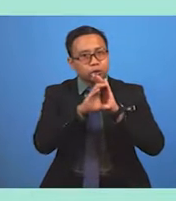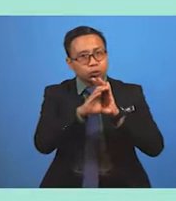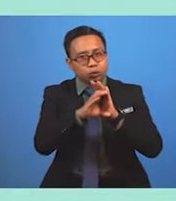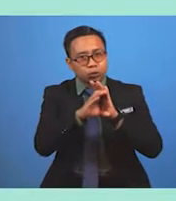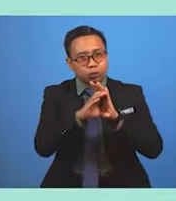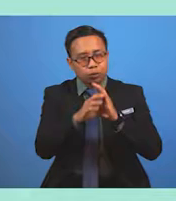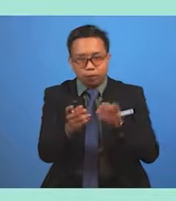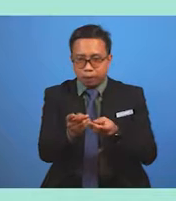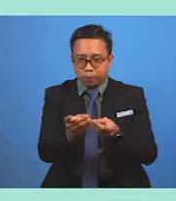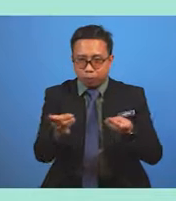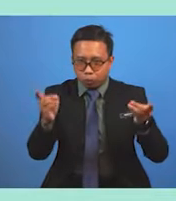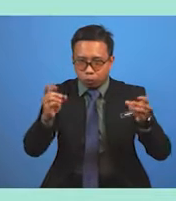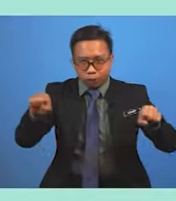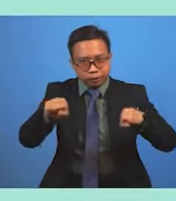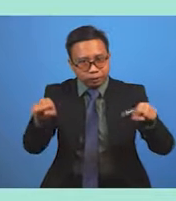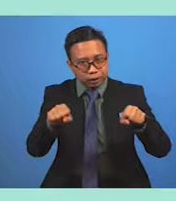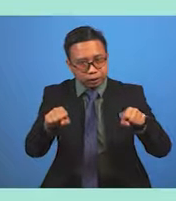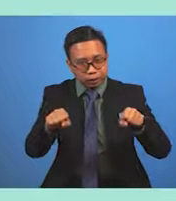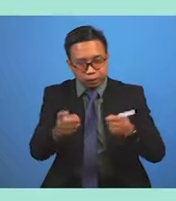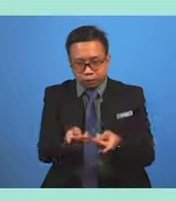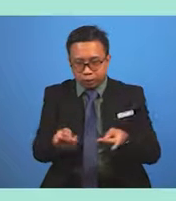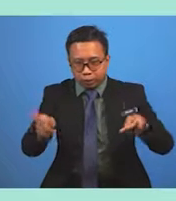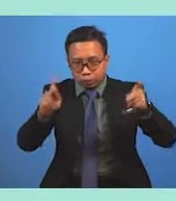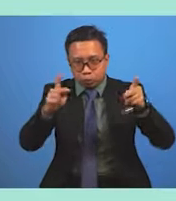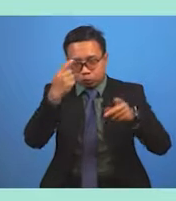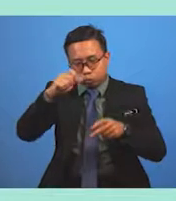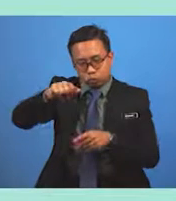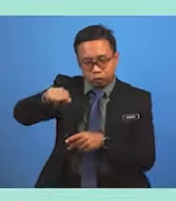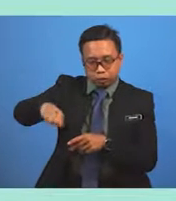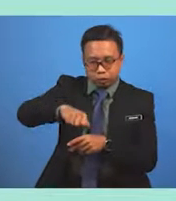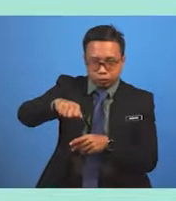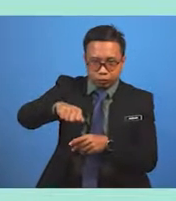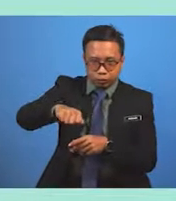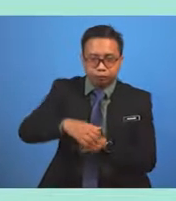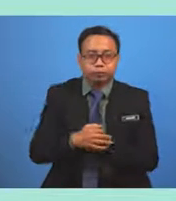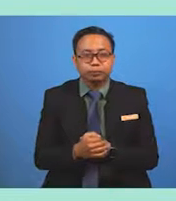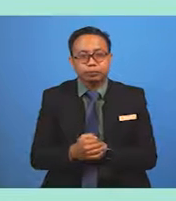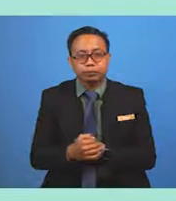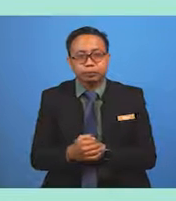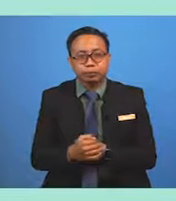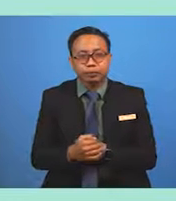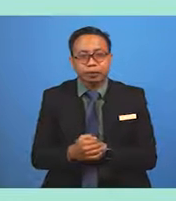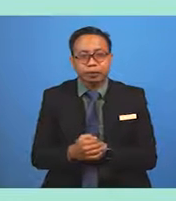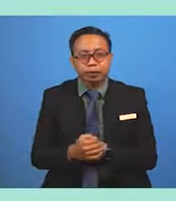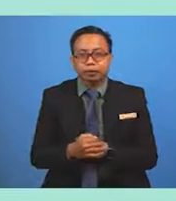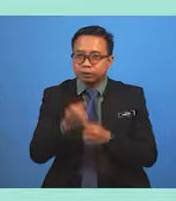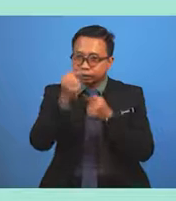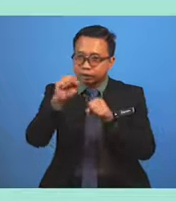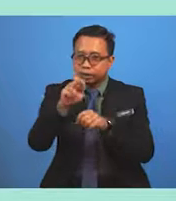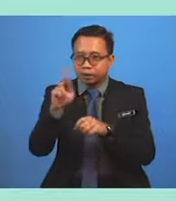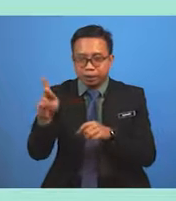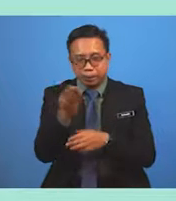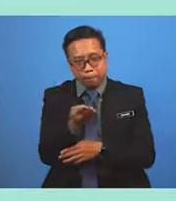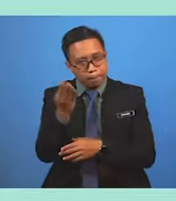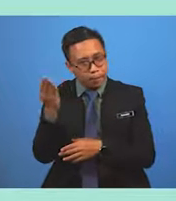dapur masak, periuk dan senduk untuk mengacau adunan. Kemudian, sediakan bahan